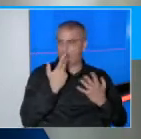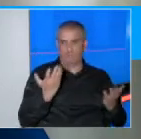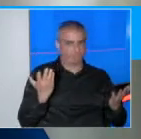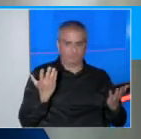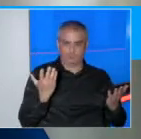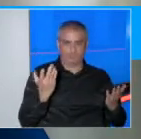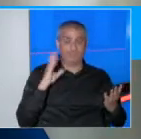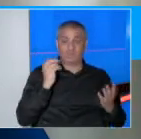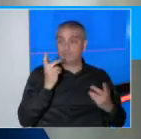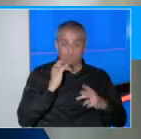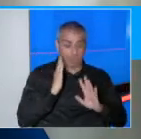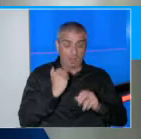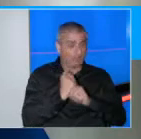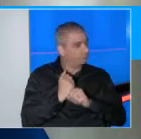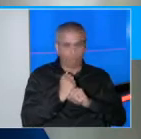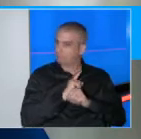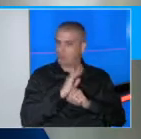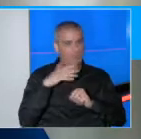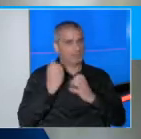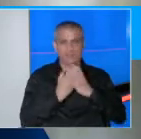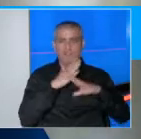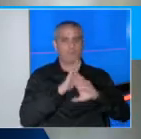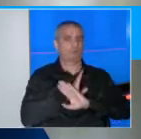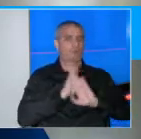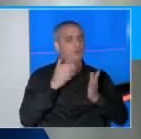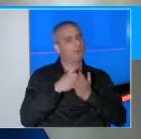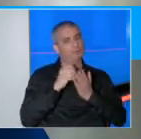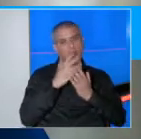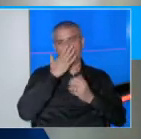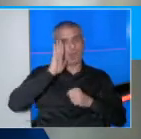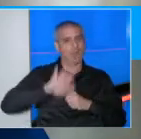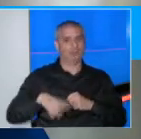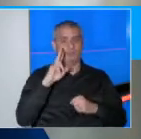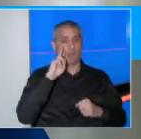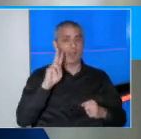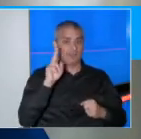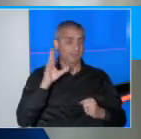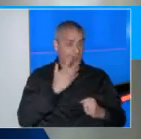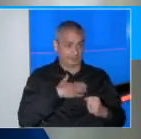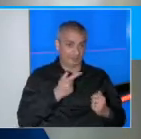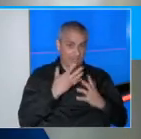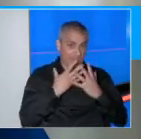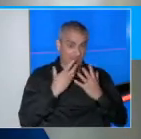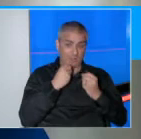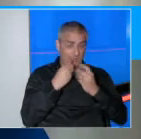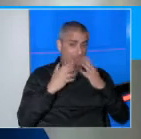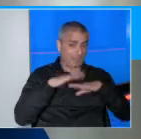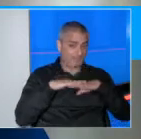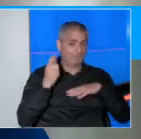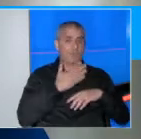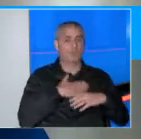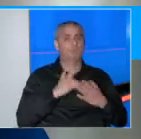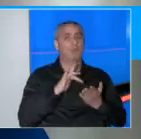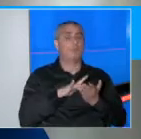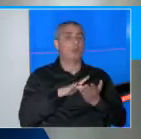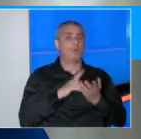שאם זה יתנהל ככה, לא תהיה ממשלה, כלומר, אם ימשיכו להשפיל את הילד שקד. ואם תרצה לפרט את זה לתפקידים, אז אילת שקד רוצה